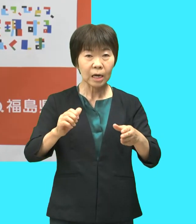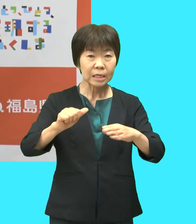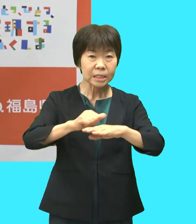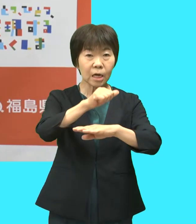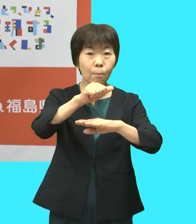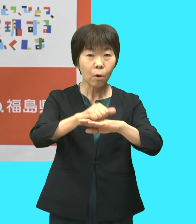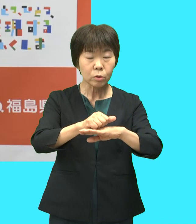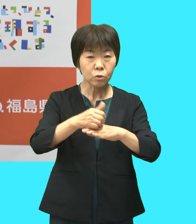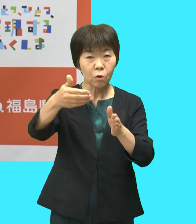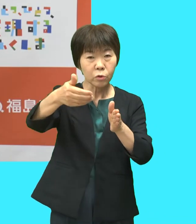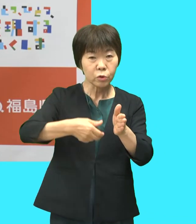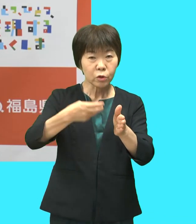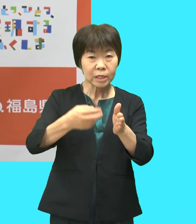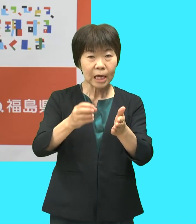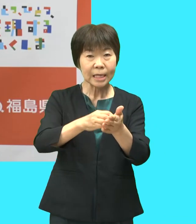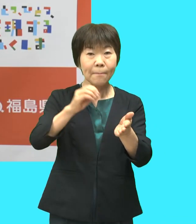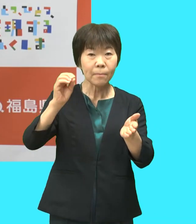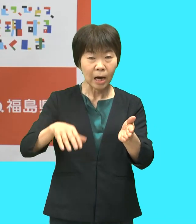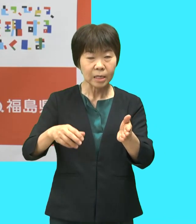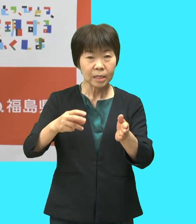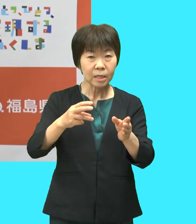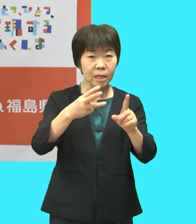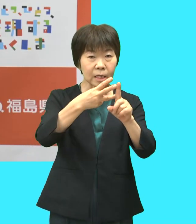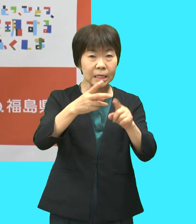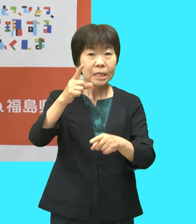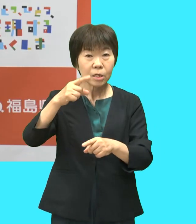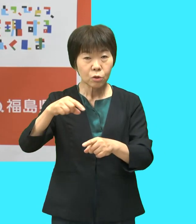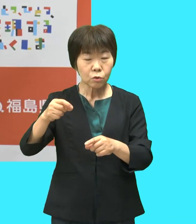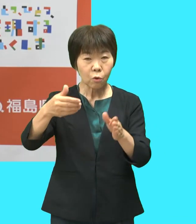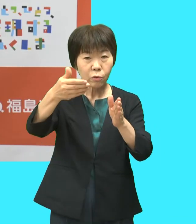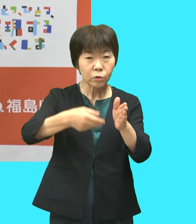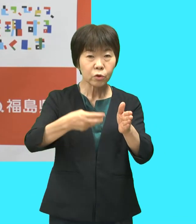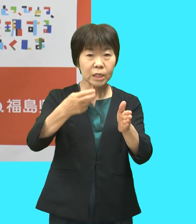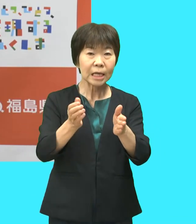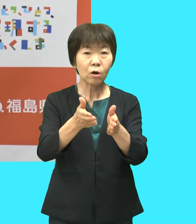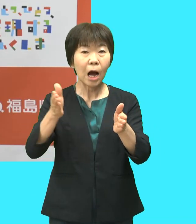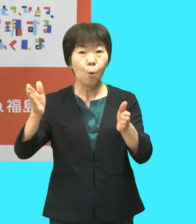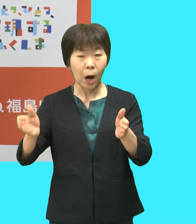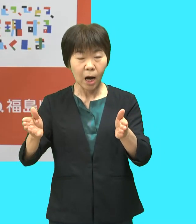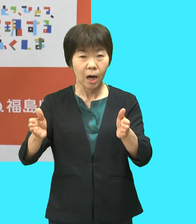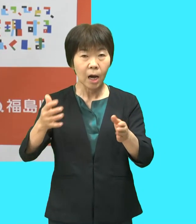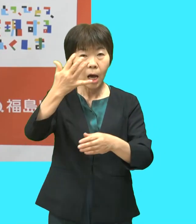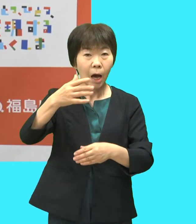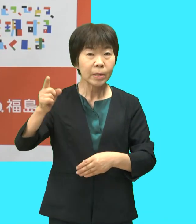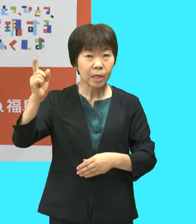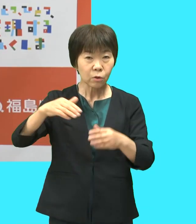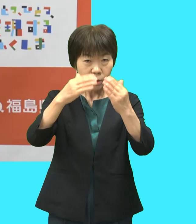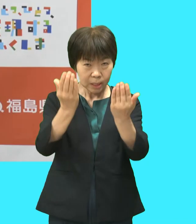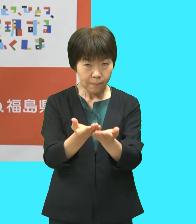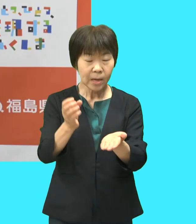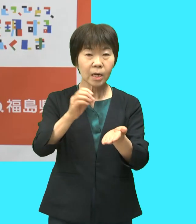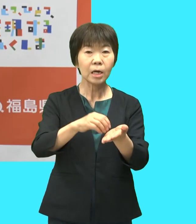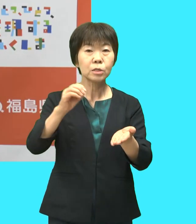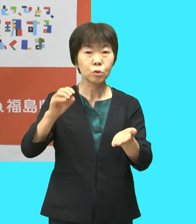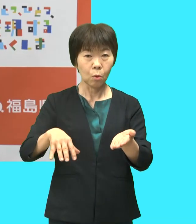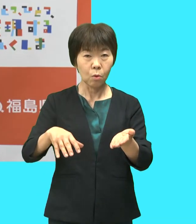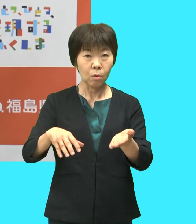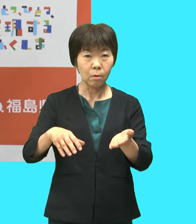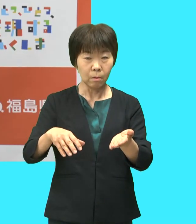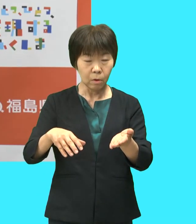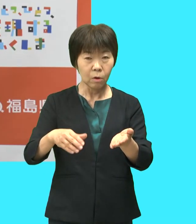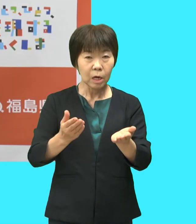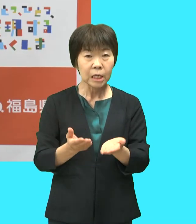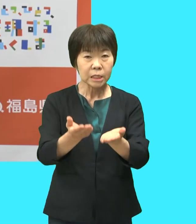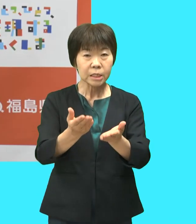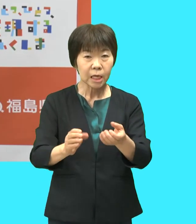ポールの輸入規制撤廃、 EU の輸入規制の緩和、そしてアメリカの全面解除と、ちょうど震災